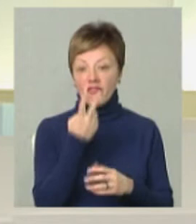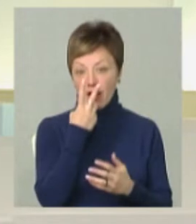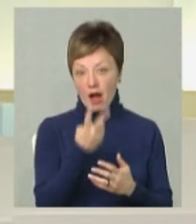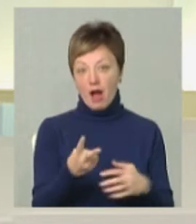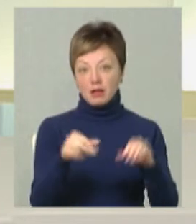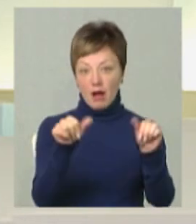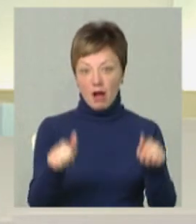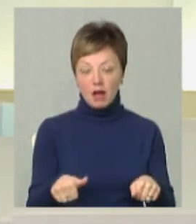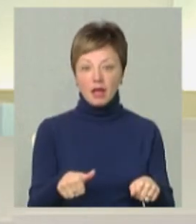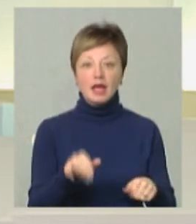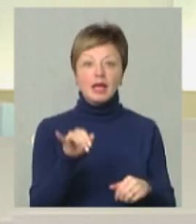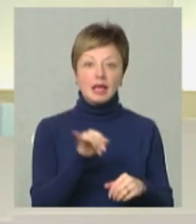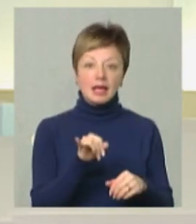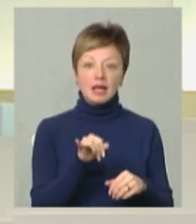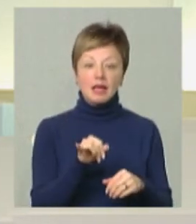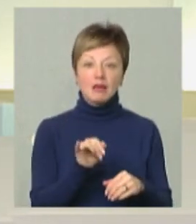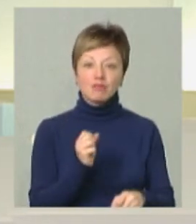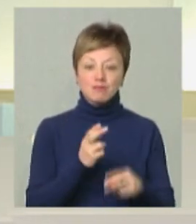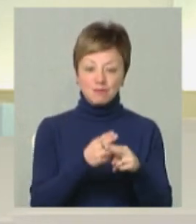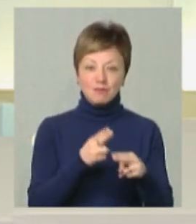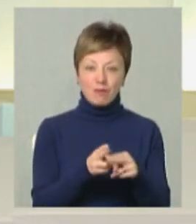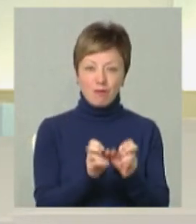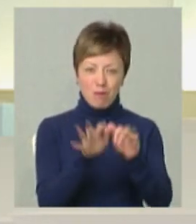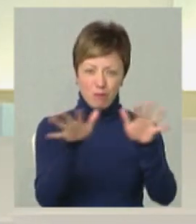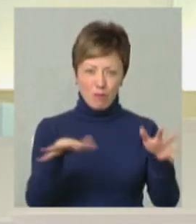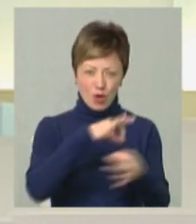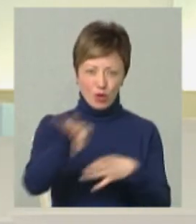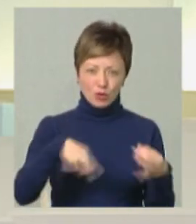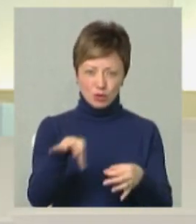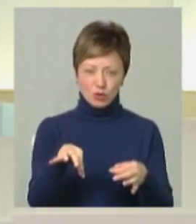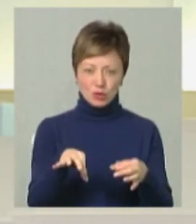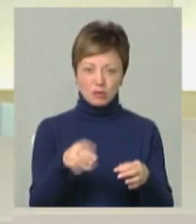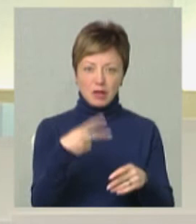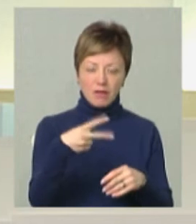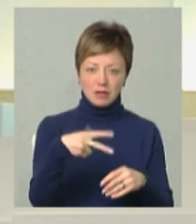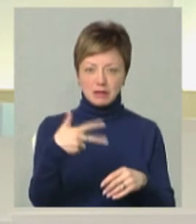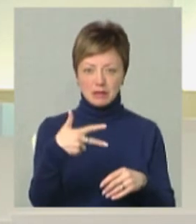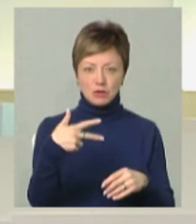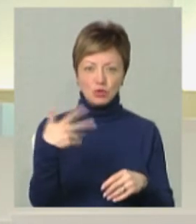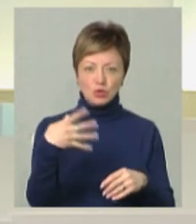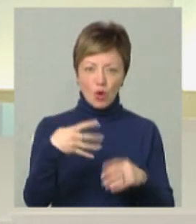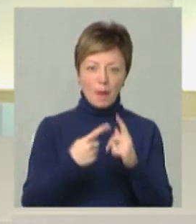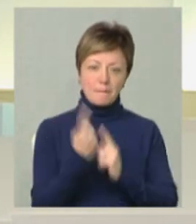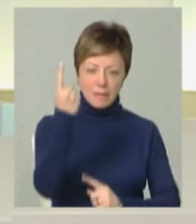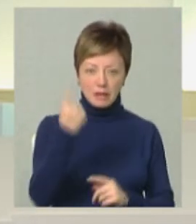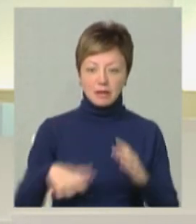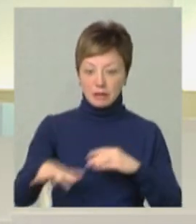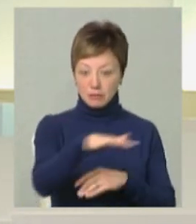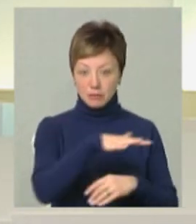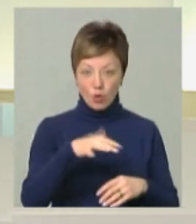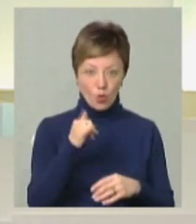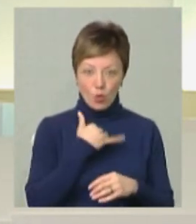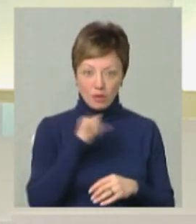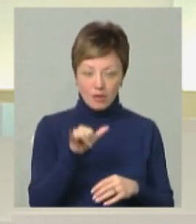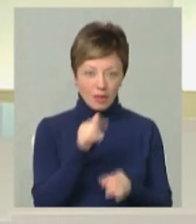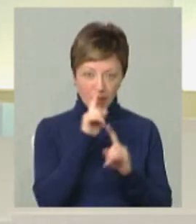виглядає. І зрештою стримує ріст рослин і не дає можливості тим рослинам, які мають 20, 30, 40 метрів, а ми на території в себе університеті не